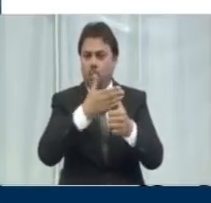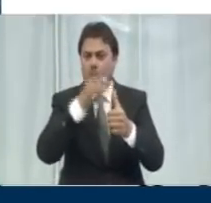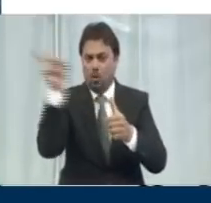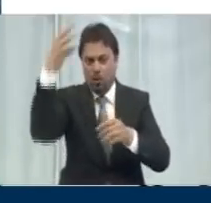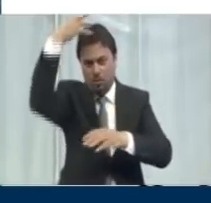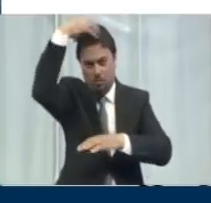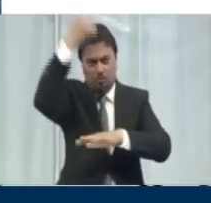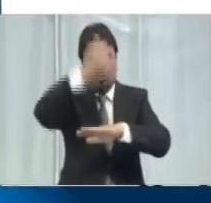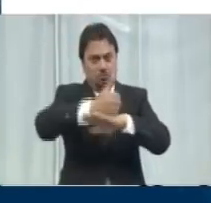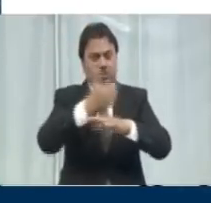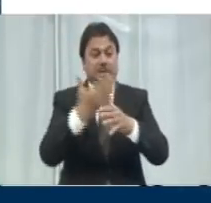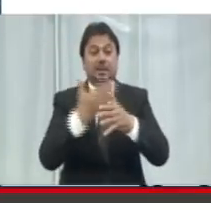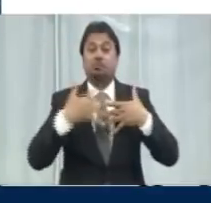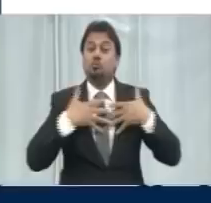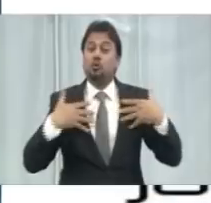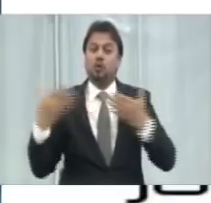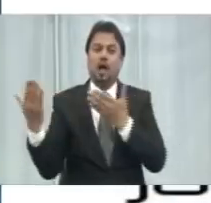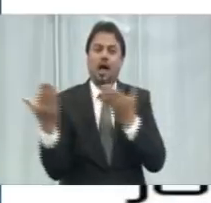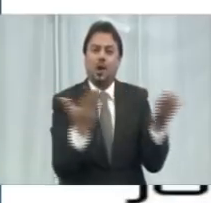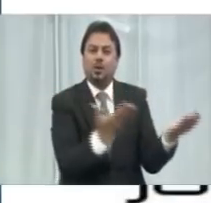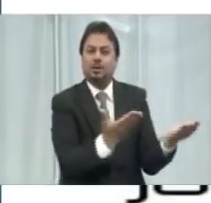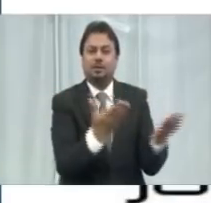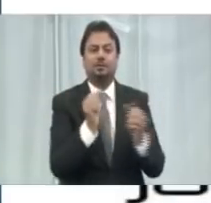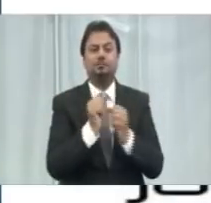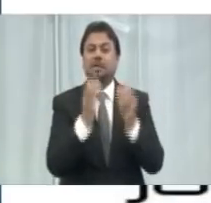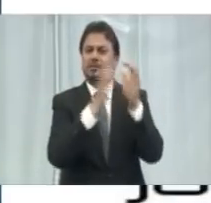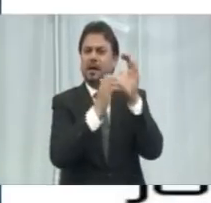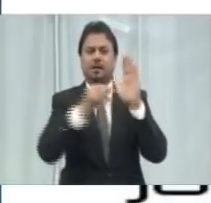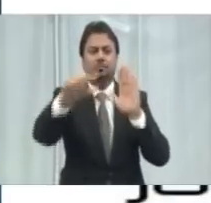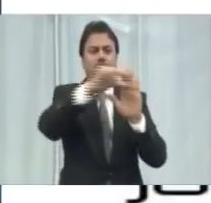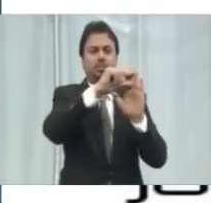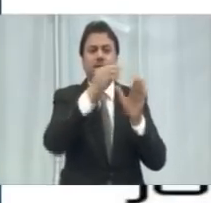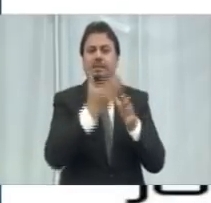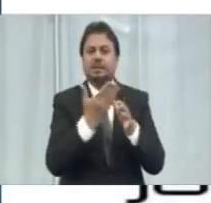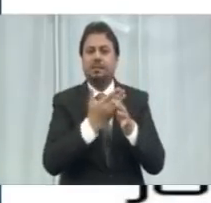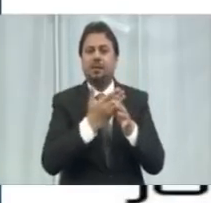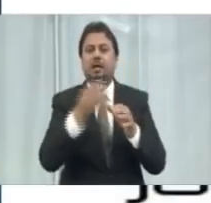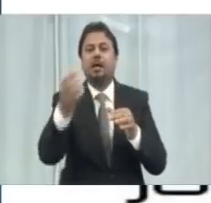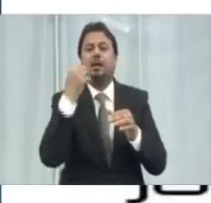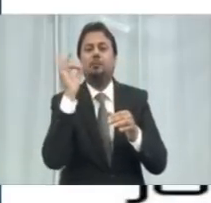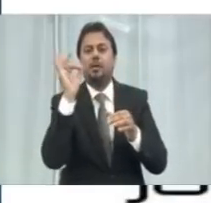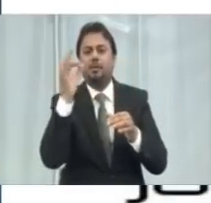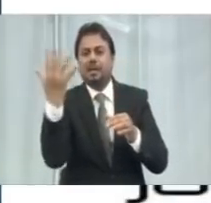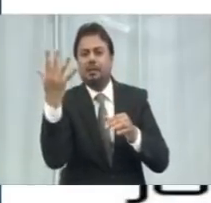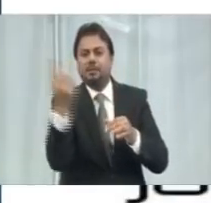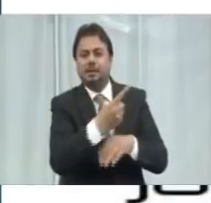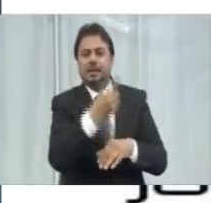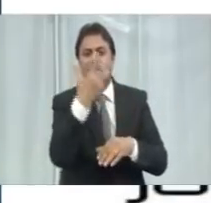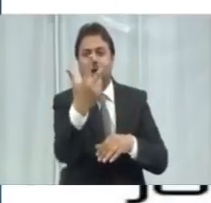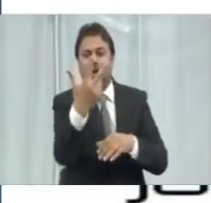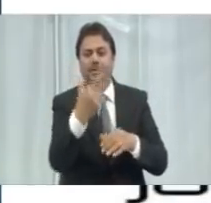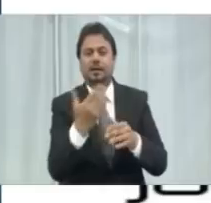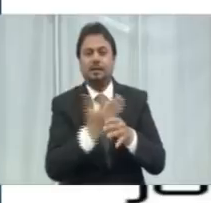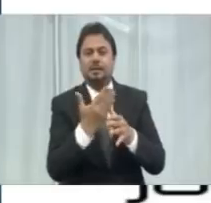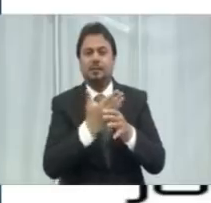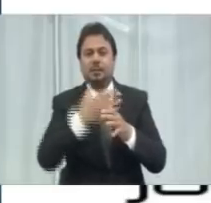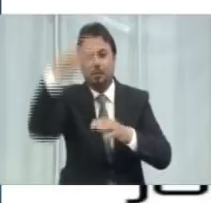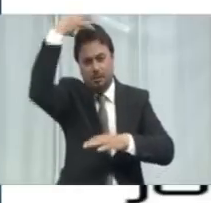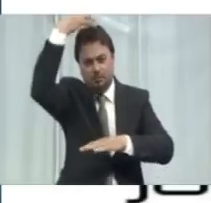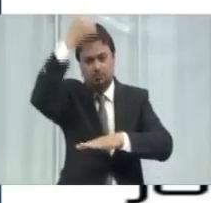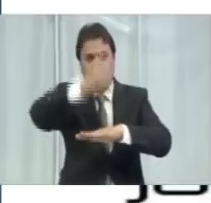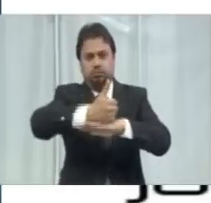البابا في العراق ترحيبا بالزيارة التاريخية المرتقبة في 5 آذار المقبل للحبر الأعظم